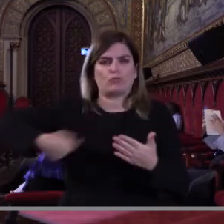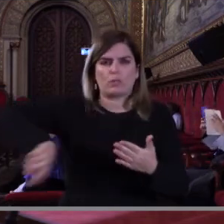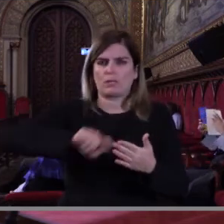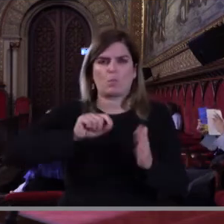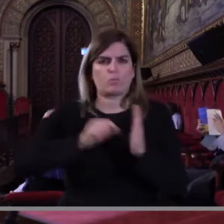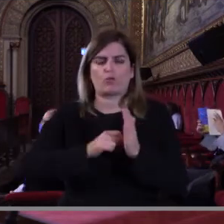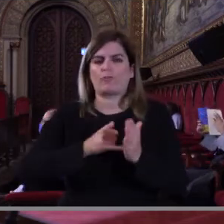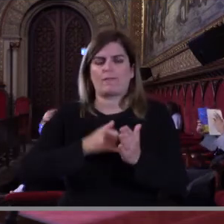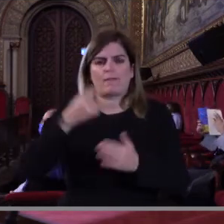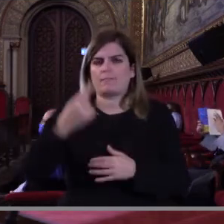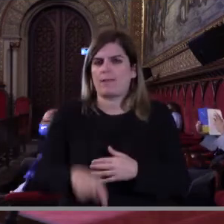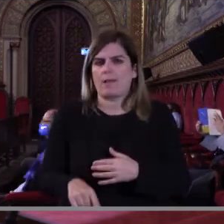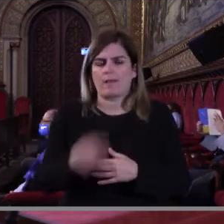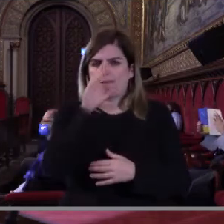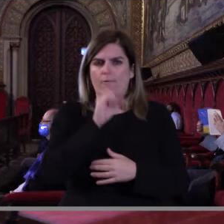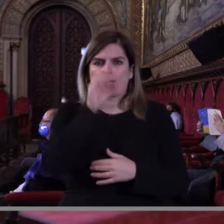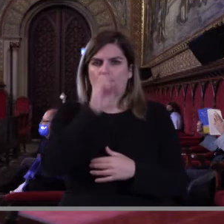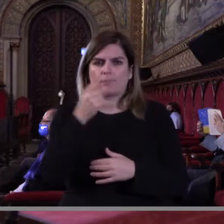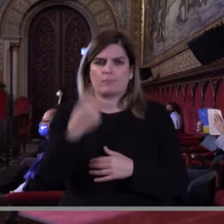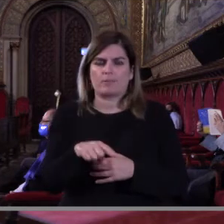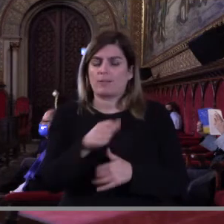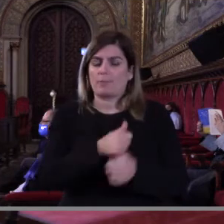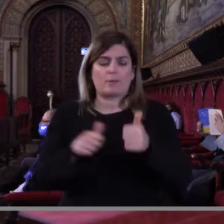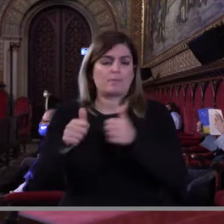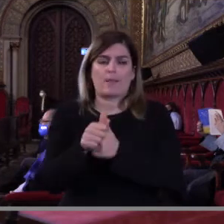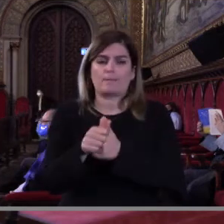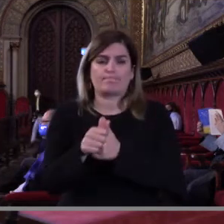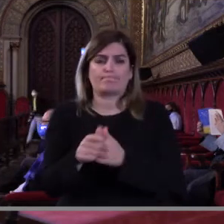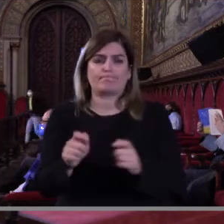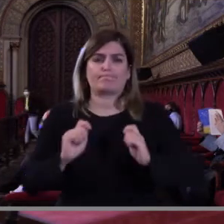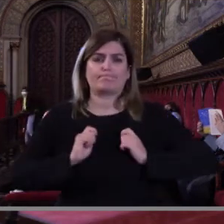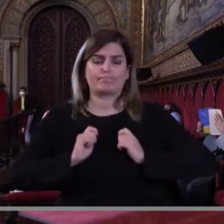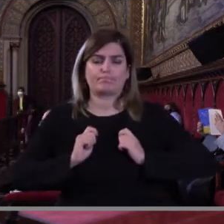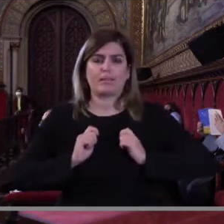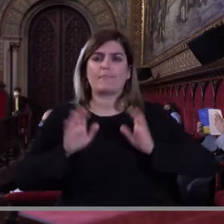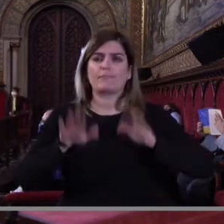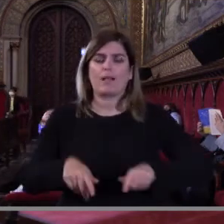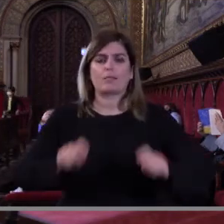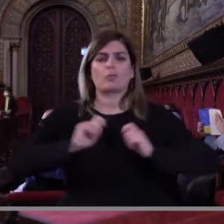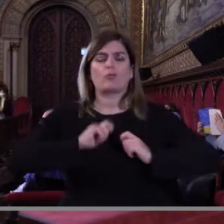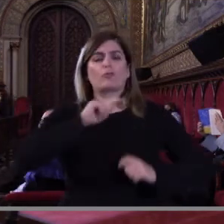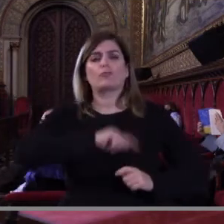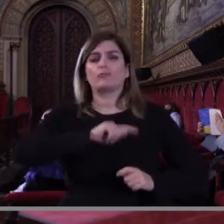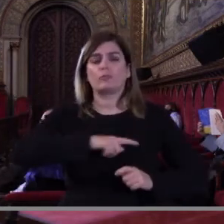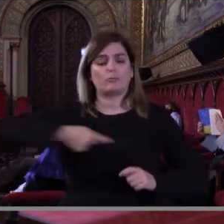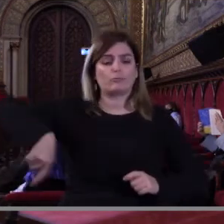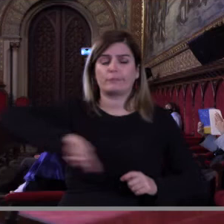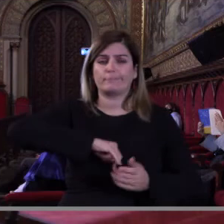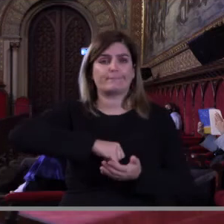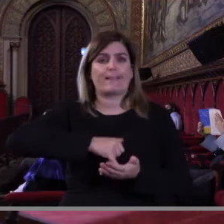errades comeses en les prioritats de desenvolupament del país i ens ha fet conscients de la nostra fragilitat i